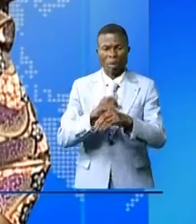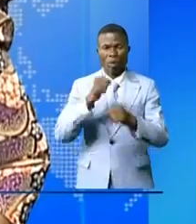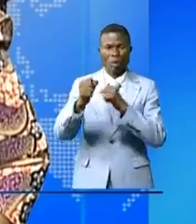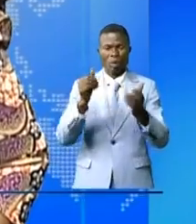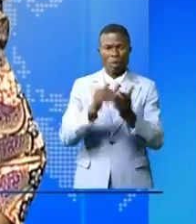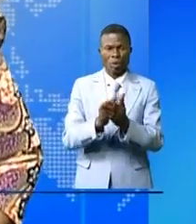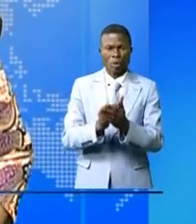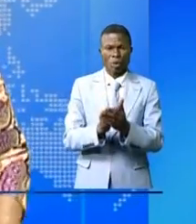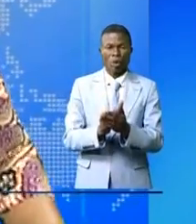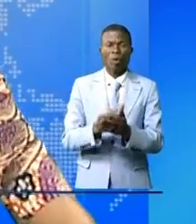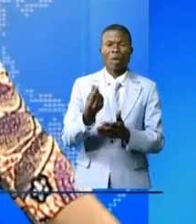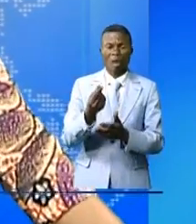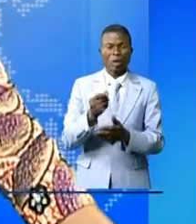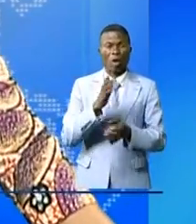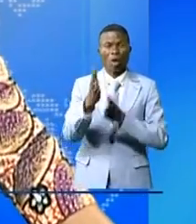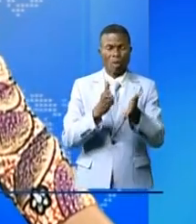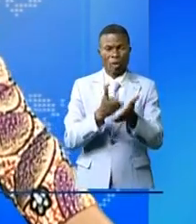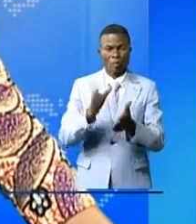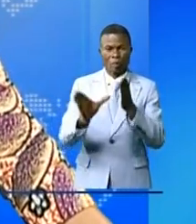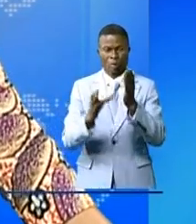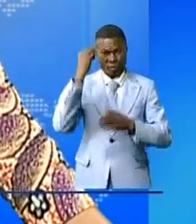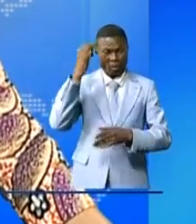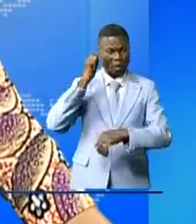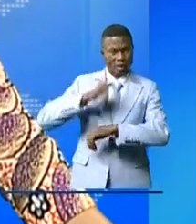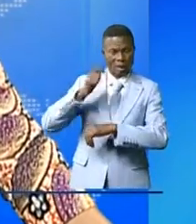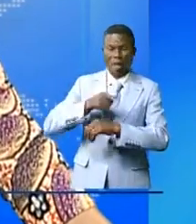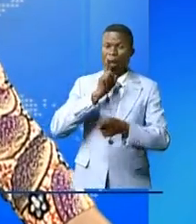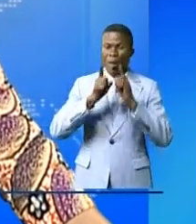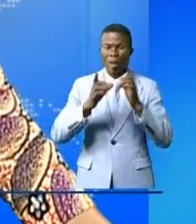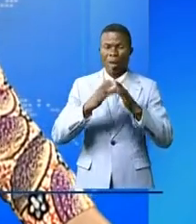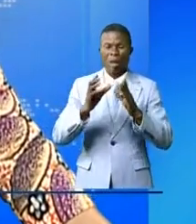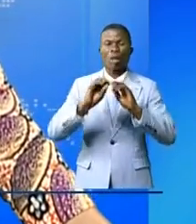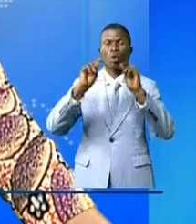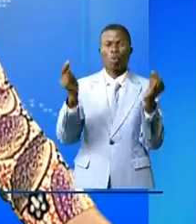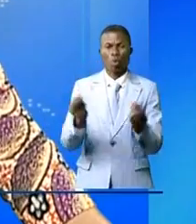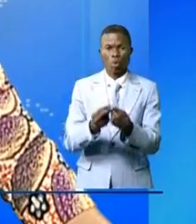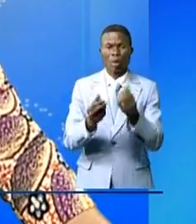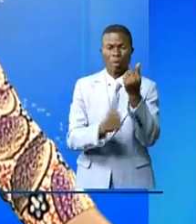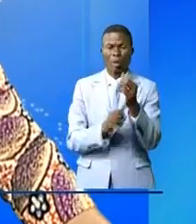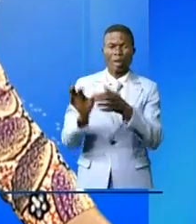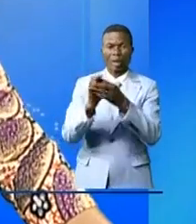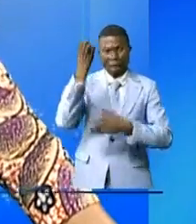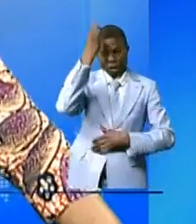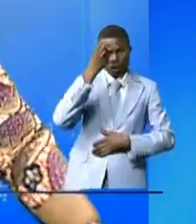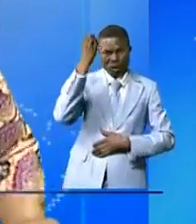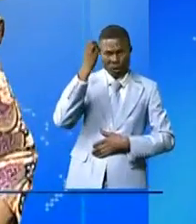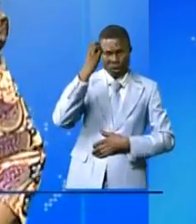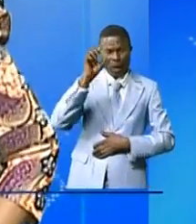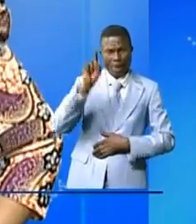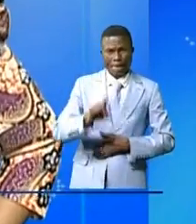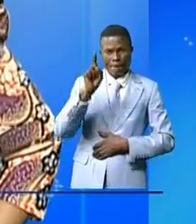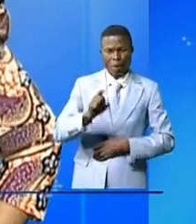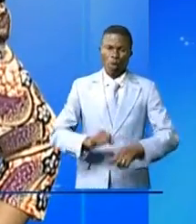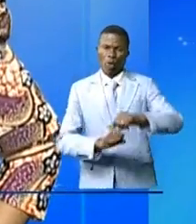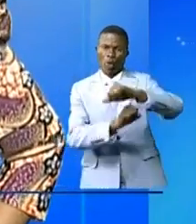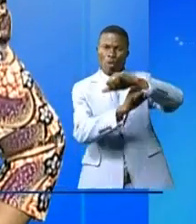le blanchiment des capitaux. Le vice-ministre de la Justice en a échangé avec une délégation de l'Union européenne qui désire